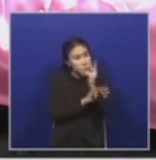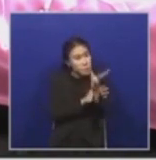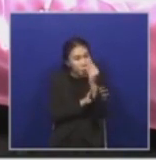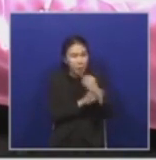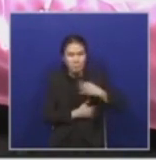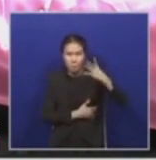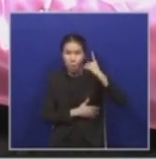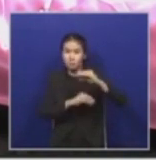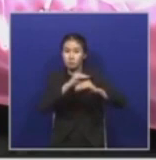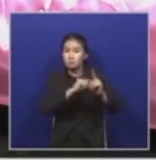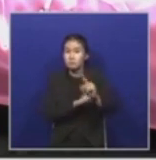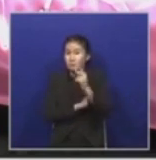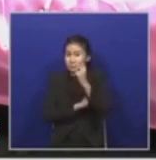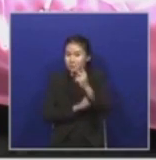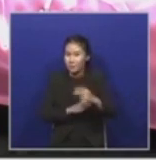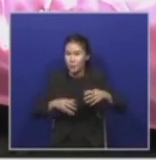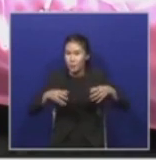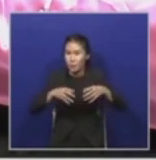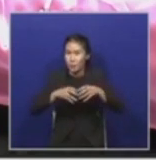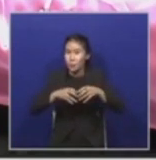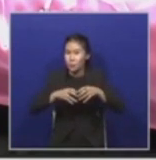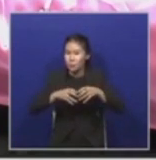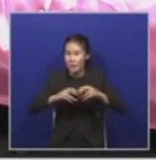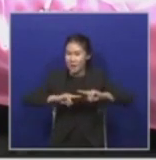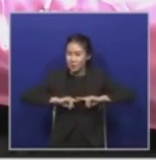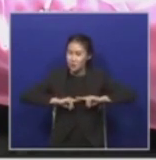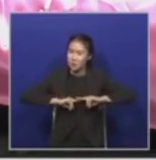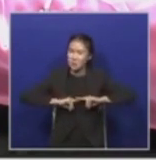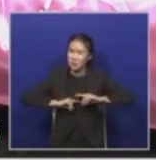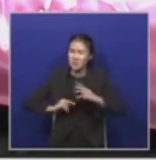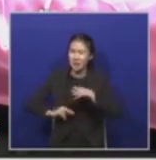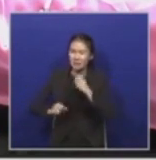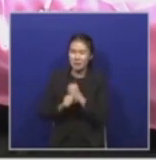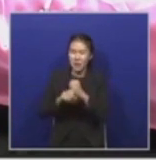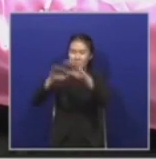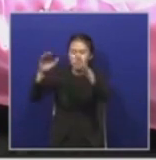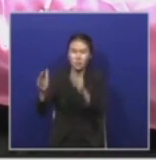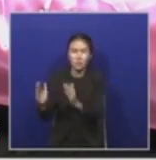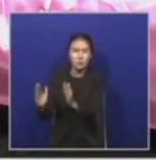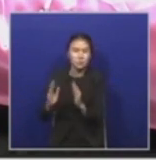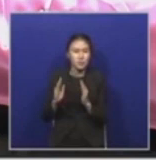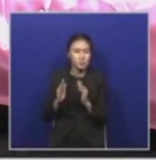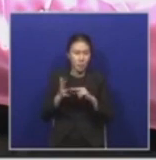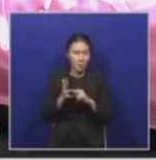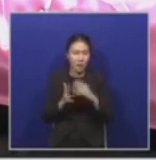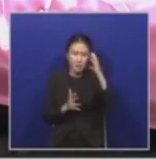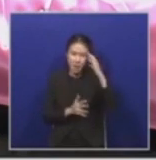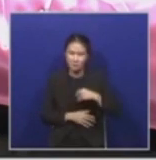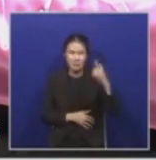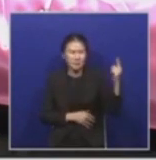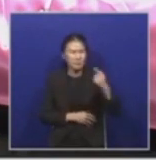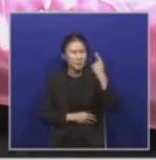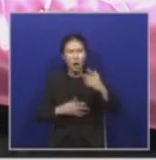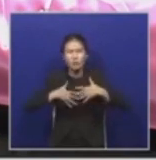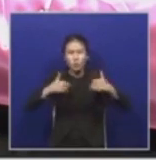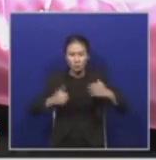ไรฮะเห็นเอกชนก็ทำตู้ปันสุกแหมก็เอาเข้ามาทำบ้างเชียเที่ยวปันสุกเนี่ยก็จะ